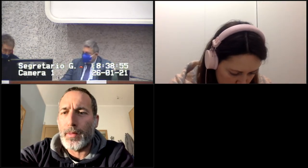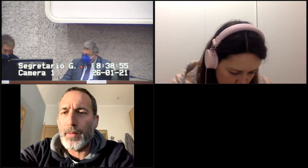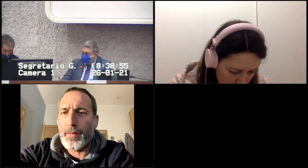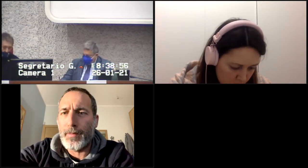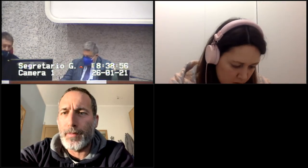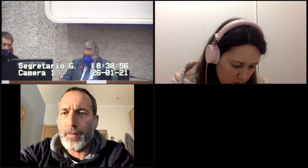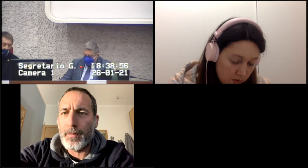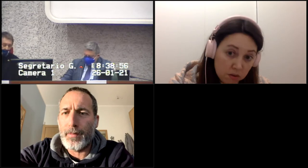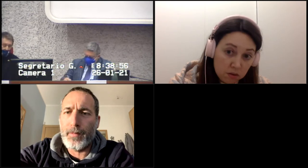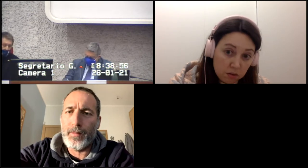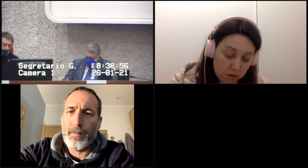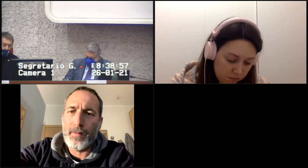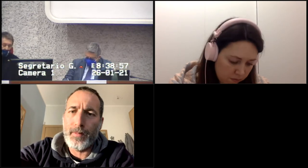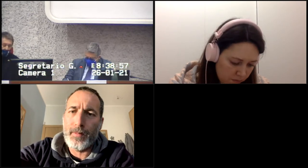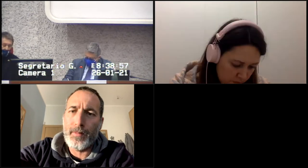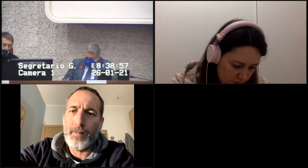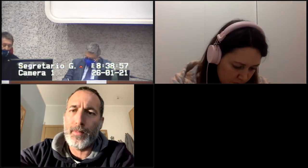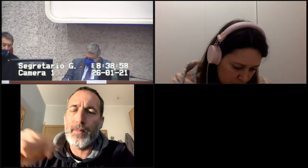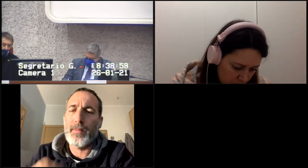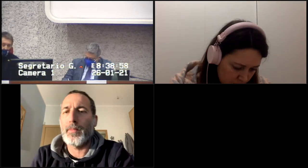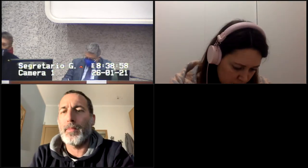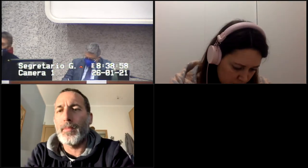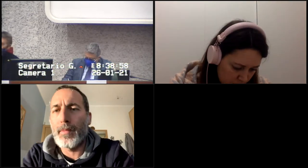remoto. Bene.